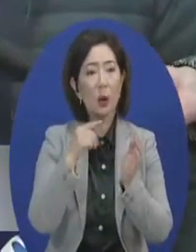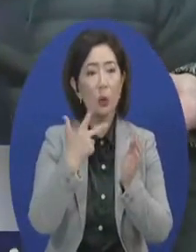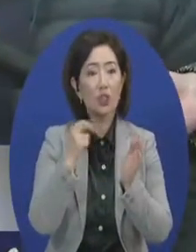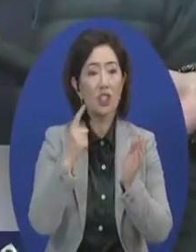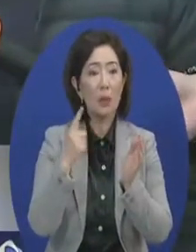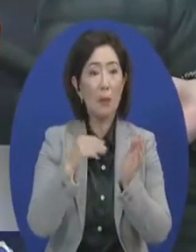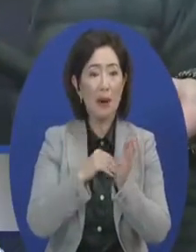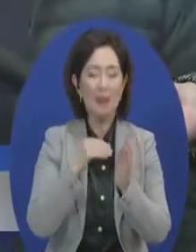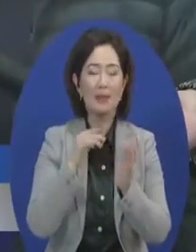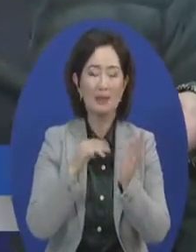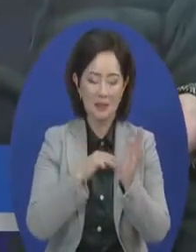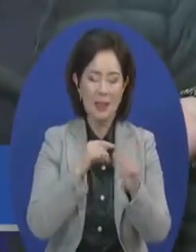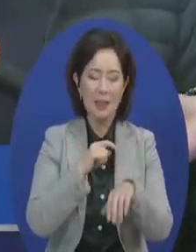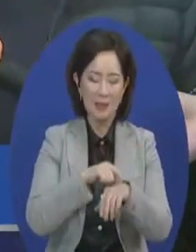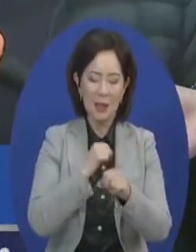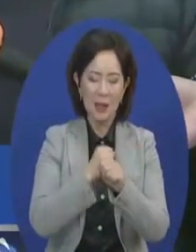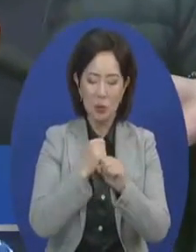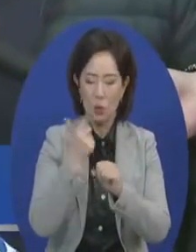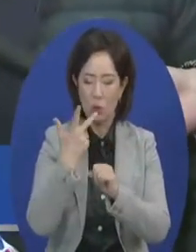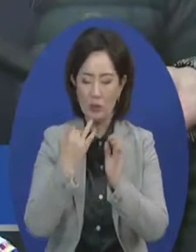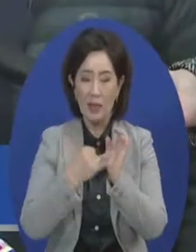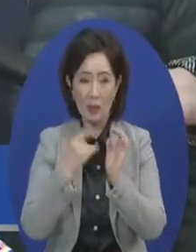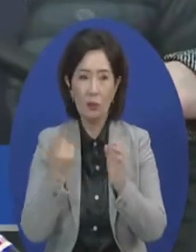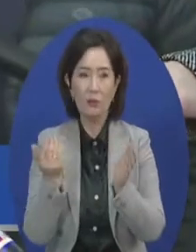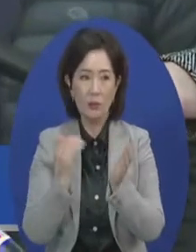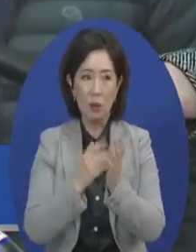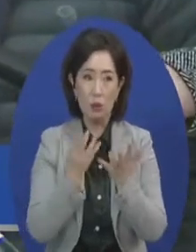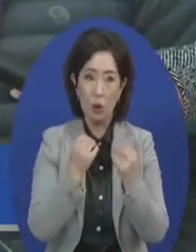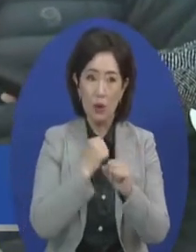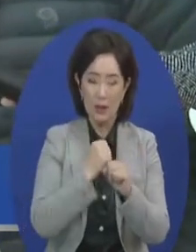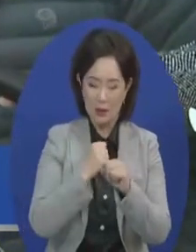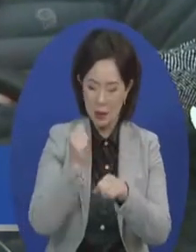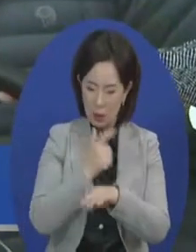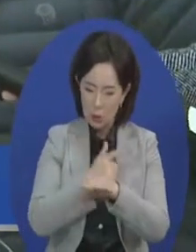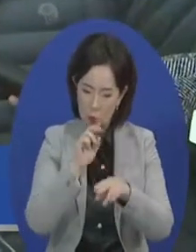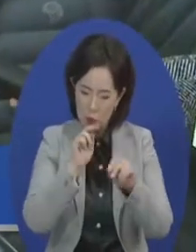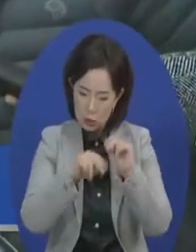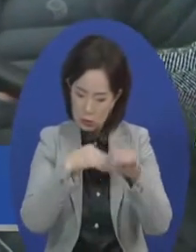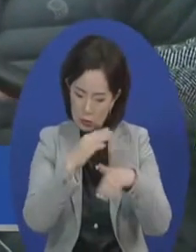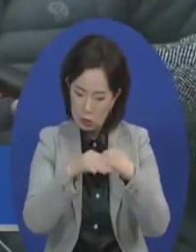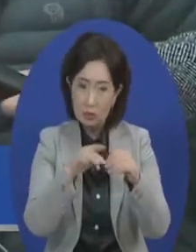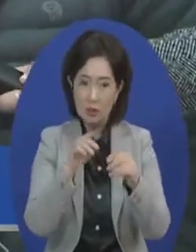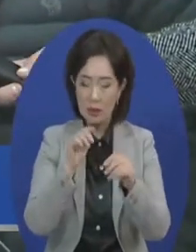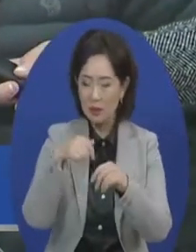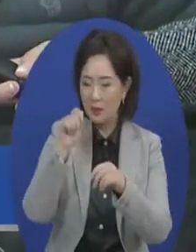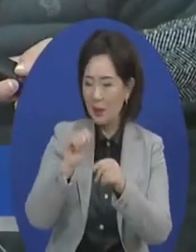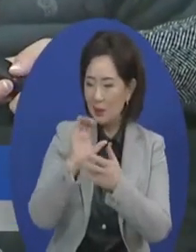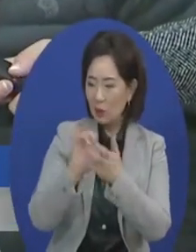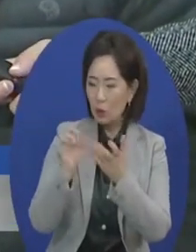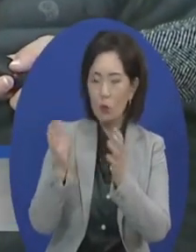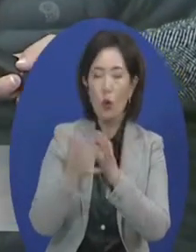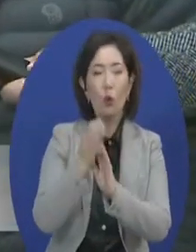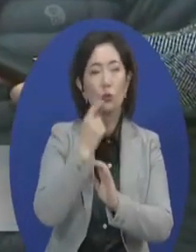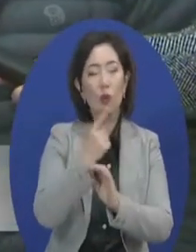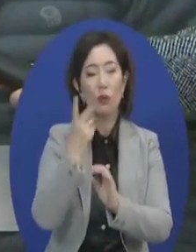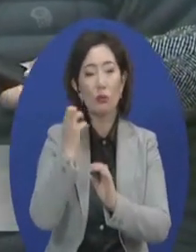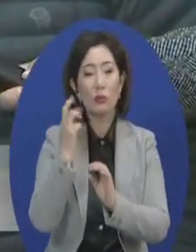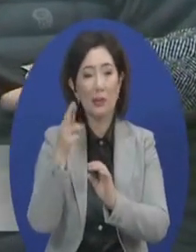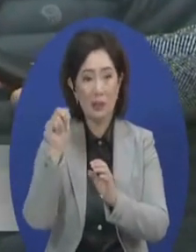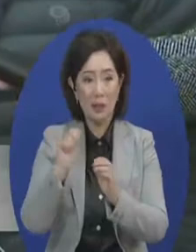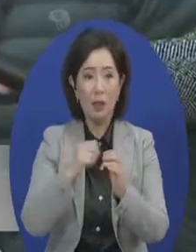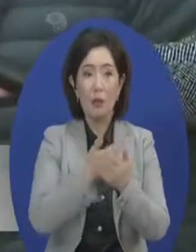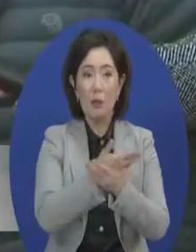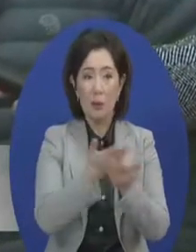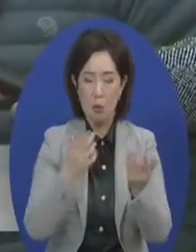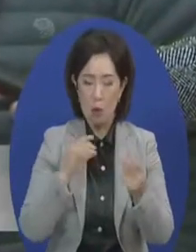Нийтдээ 371 хүн тохирцсон тоогоор. Тэгээ сая гэхэд бас яг гүйцэтгэл ихний гүйцэтгэл өгөөд манай цалингийн сонгуульчид 114 сая төгрөг цалингд